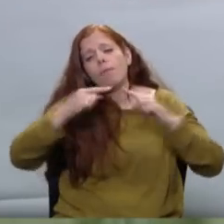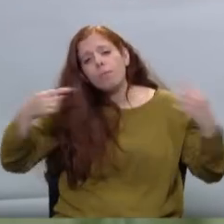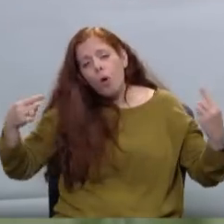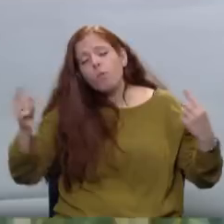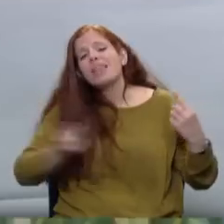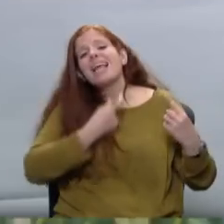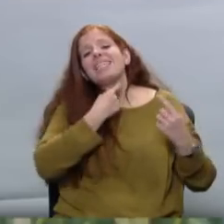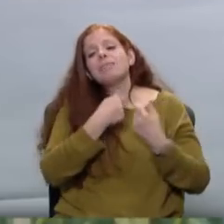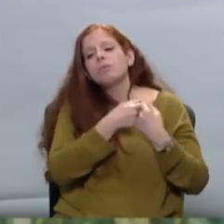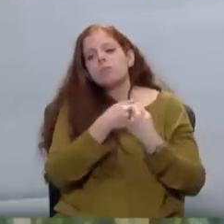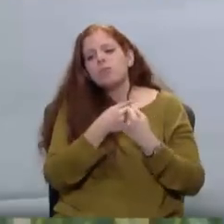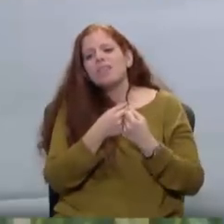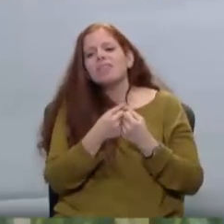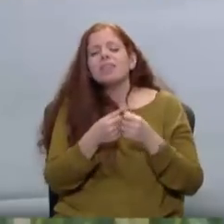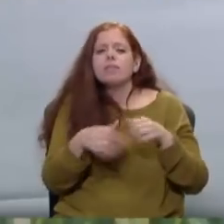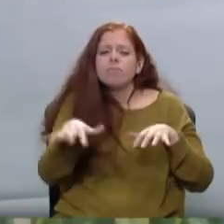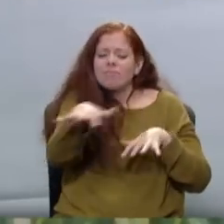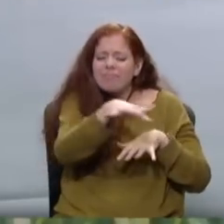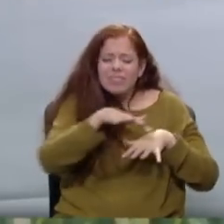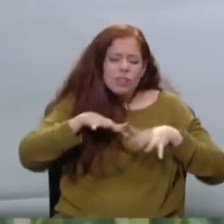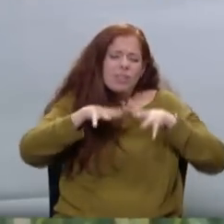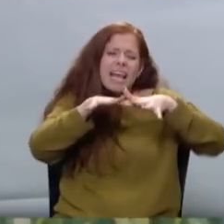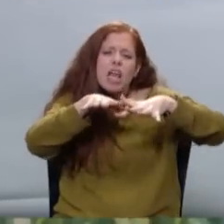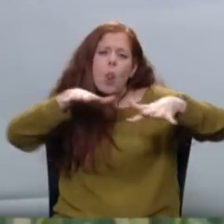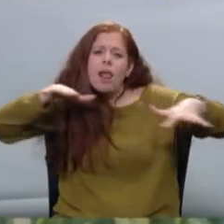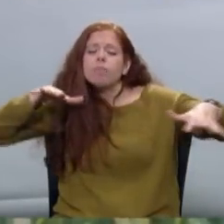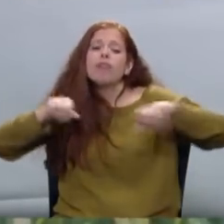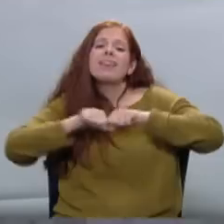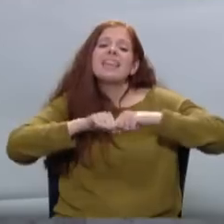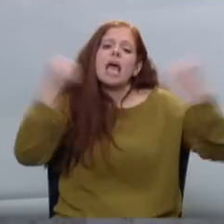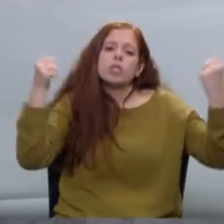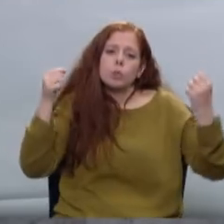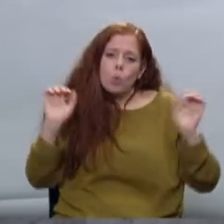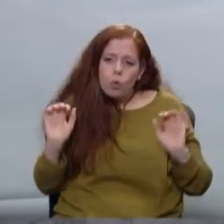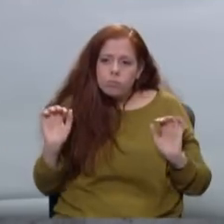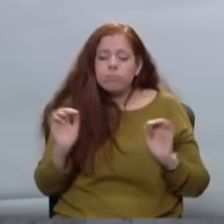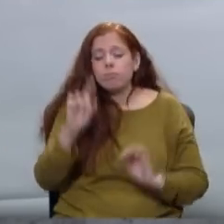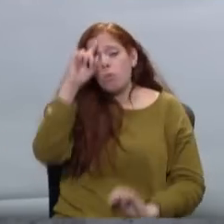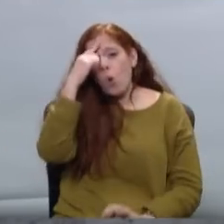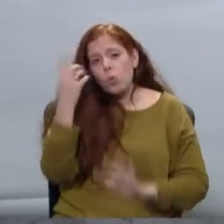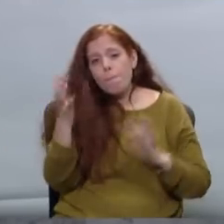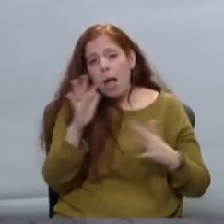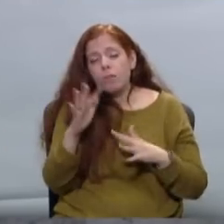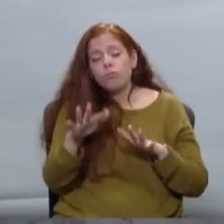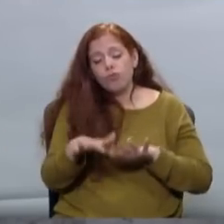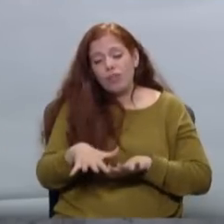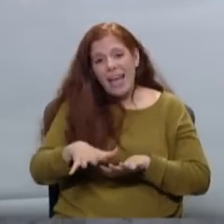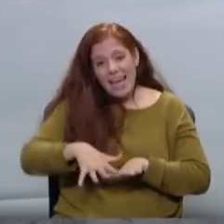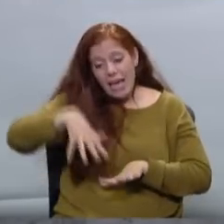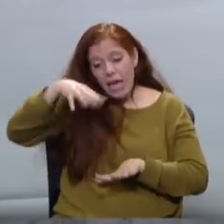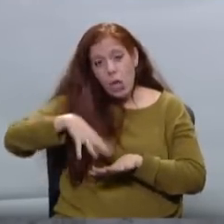נאלצים להתמודד עם שדות גידולים שלמים שנהרסו שם. בעוד הוא מעריכים שגידולים בשטח